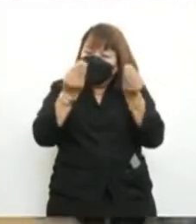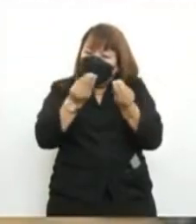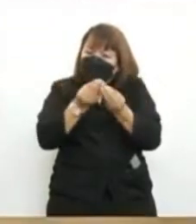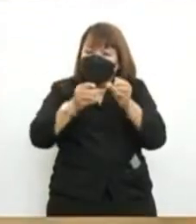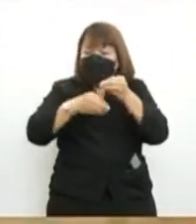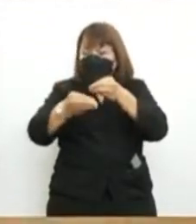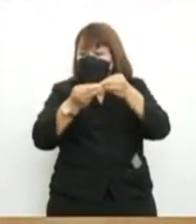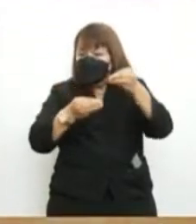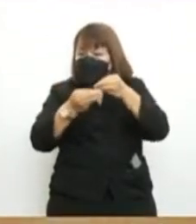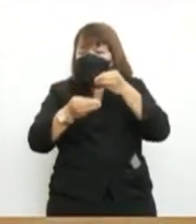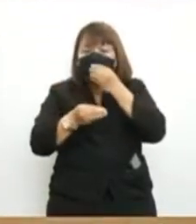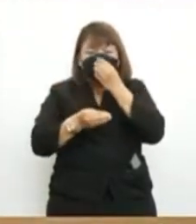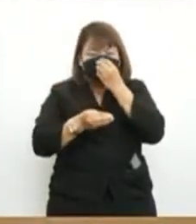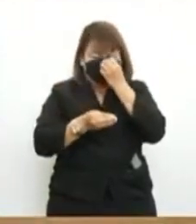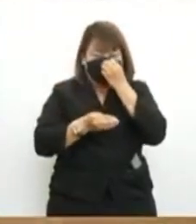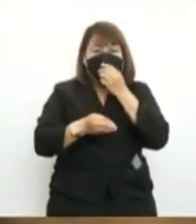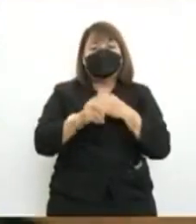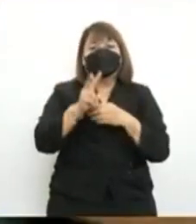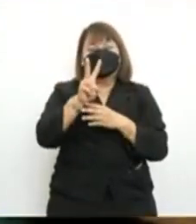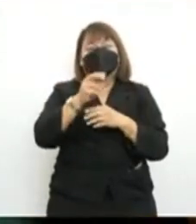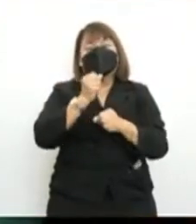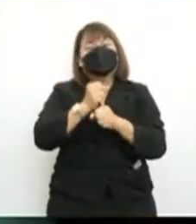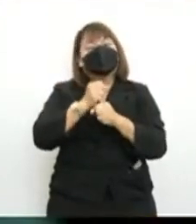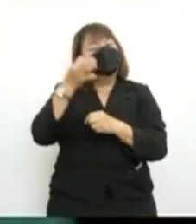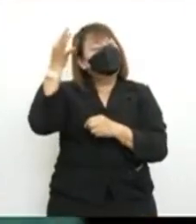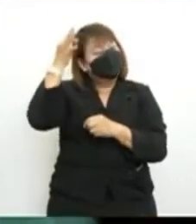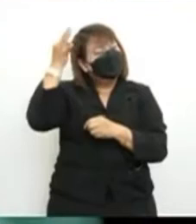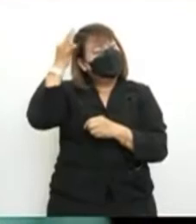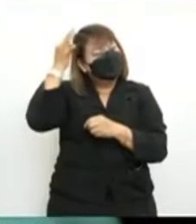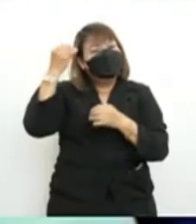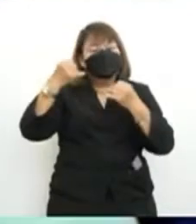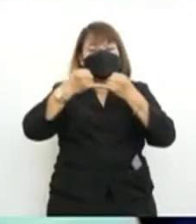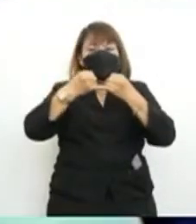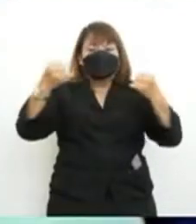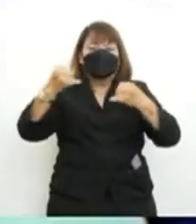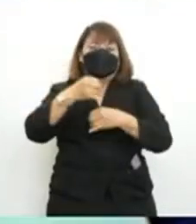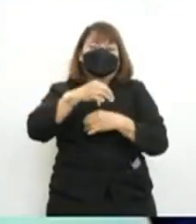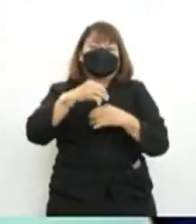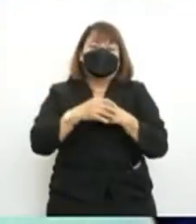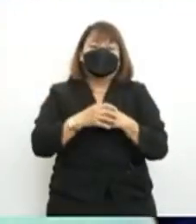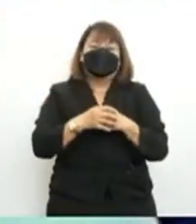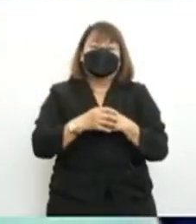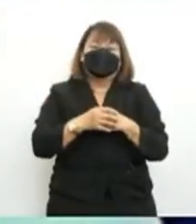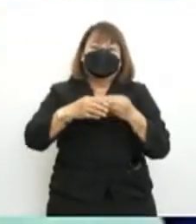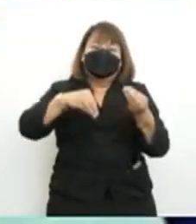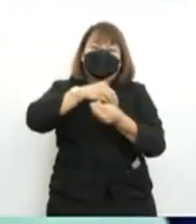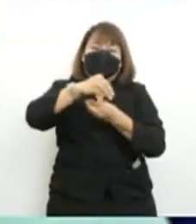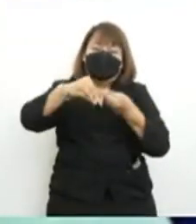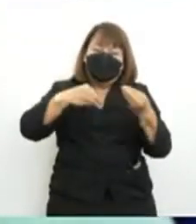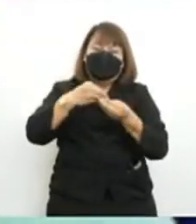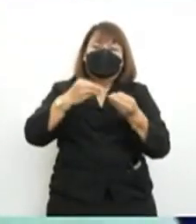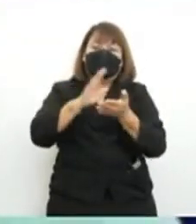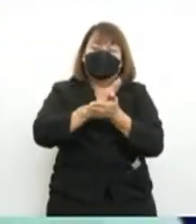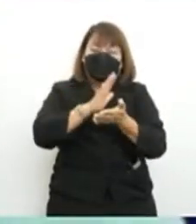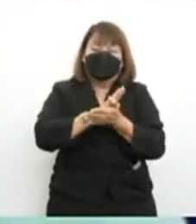2. ทำผมด้วยการพันไหมพรมรอบแกนกระดาษหรือกระป๋องใบเล็กจำนวน